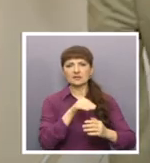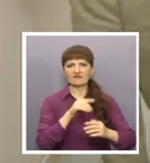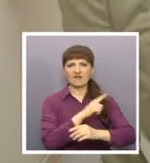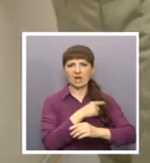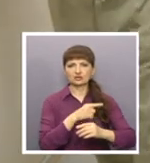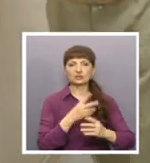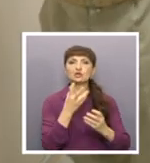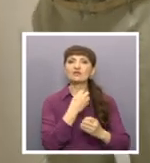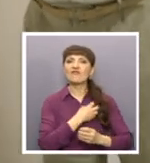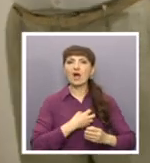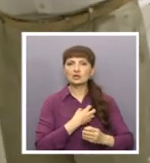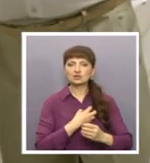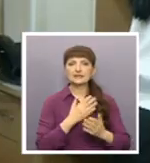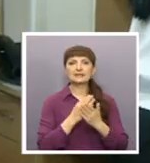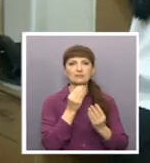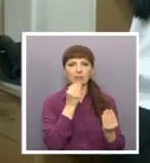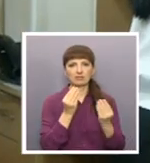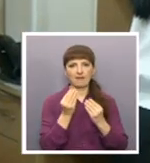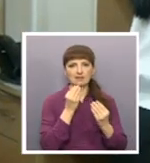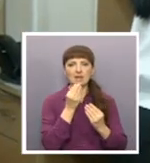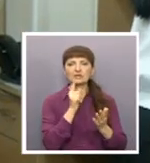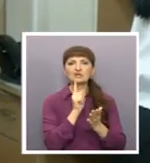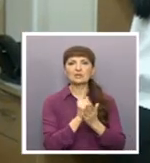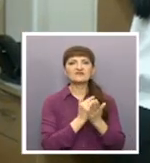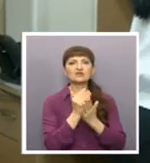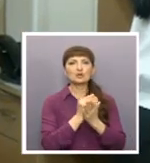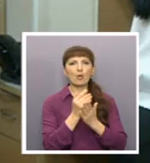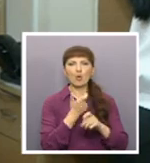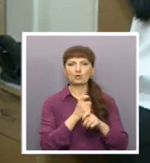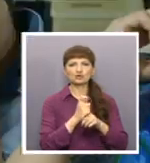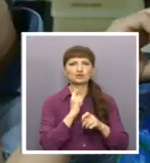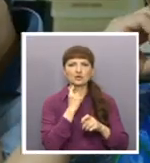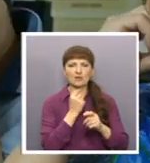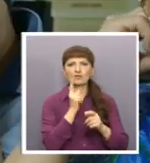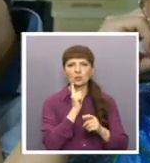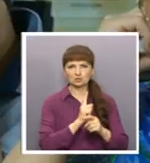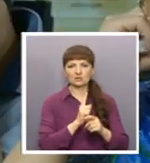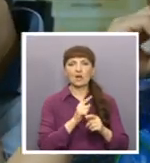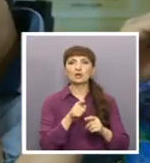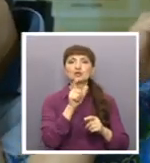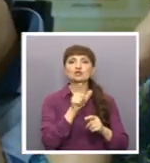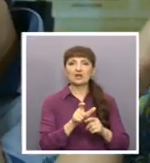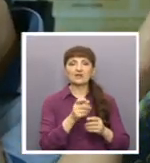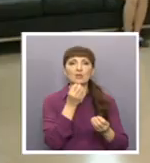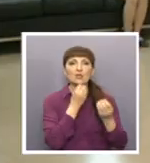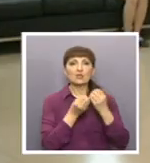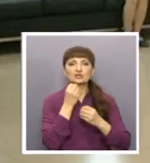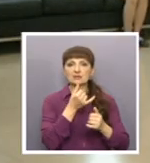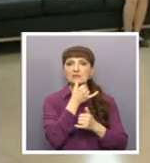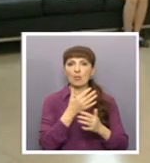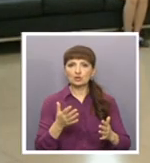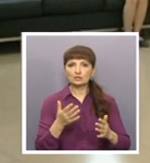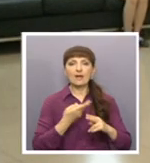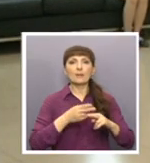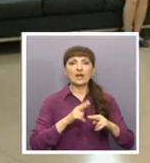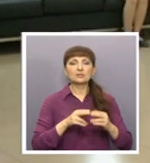того, важное значение имеет питание. Пища должна быть высококалорийной, но тот необходимый объем человек физически не может употреблять.